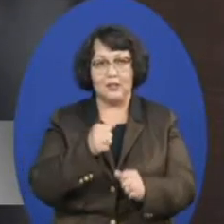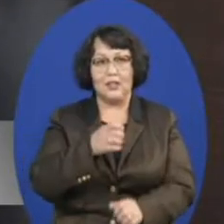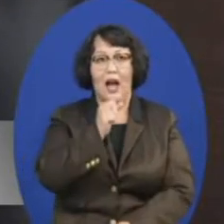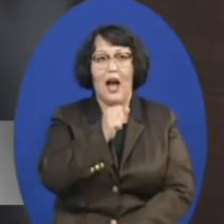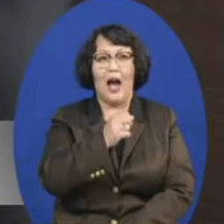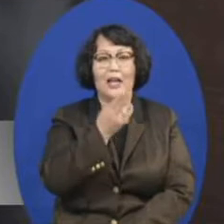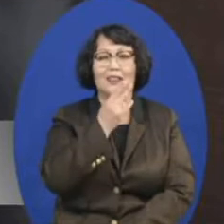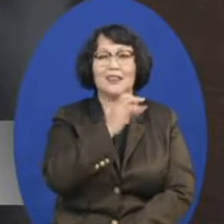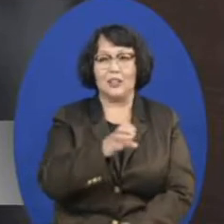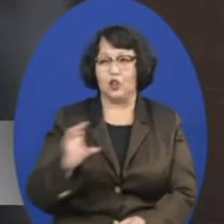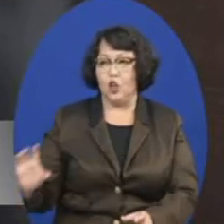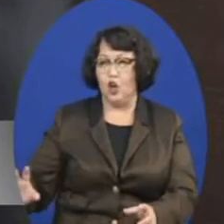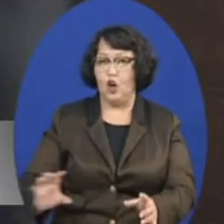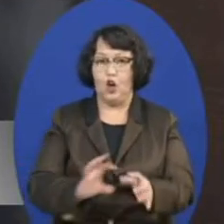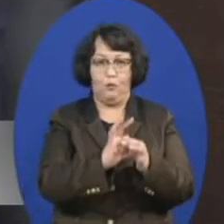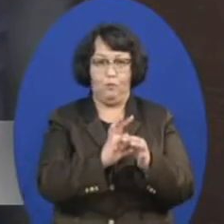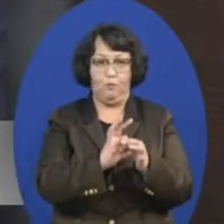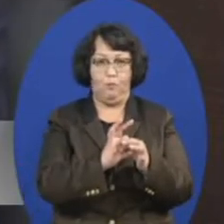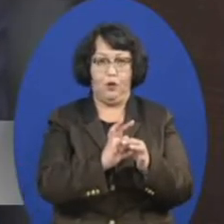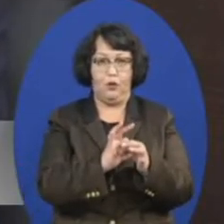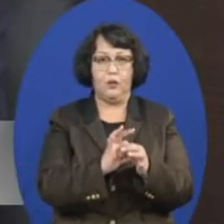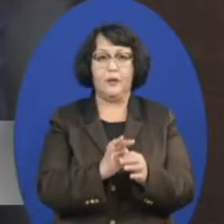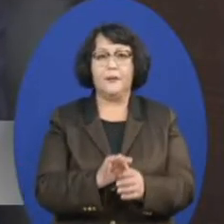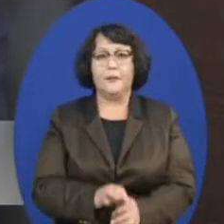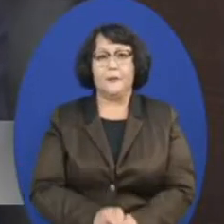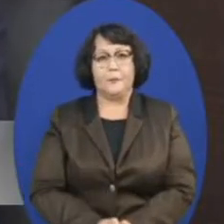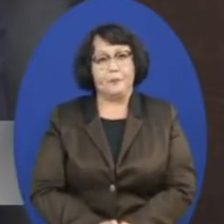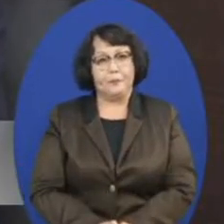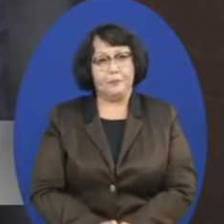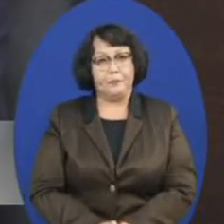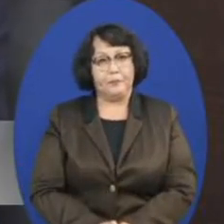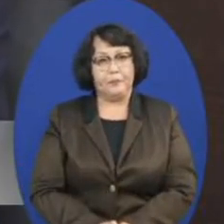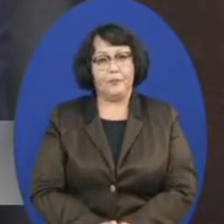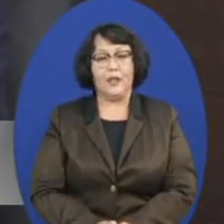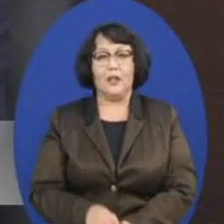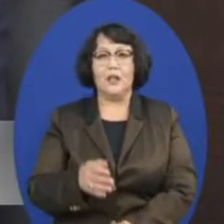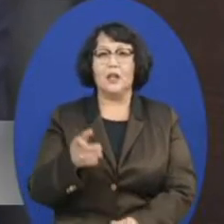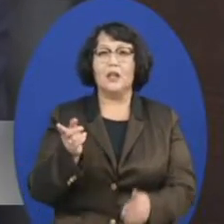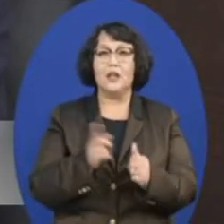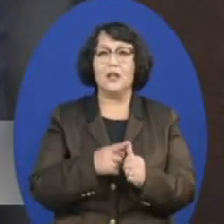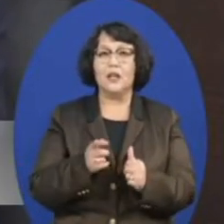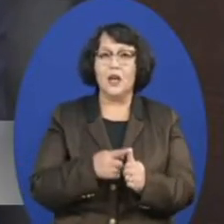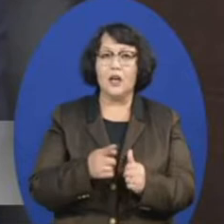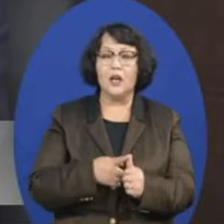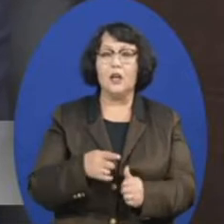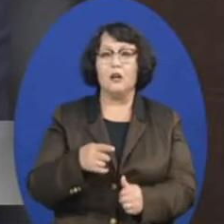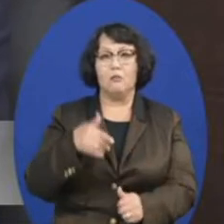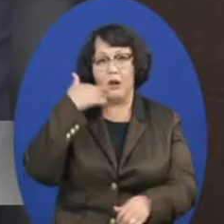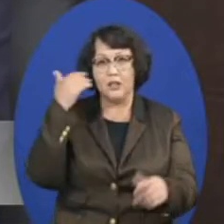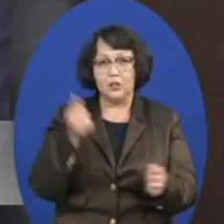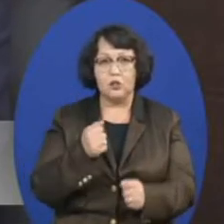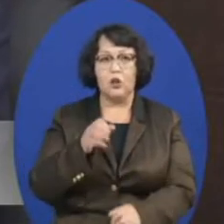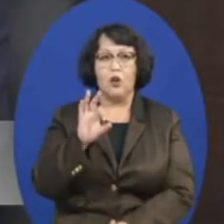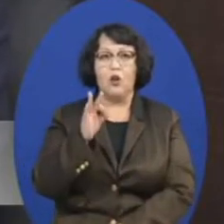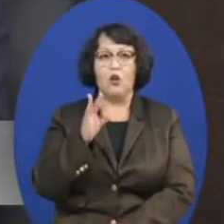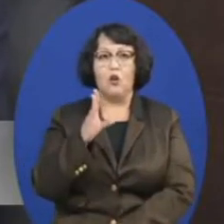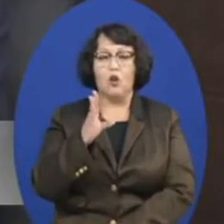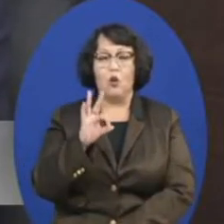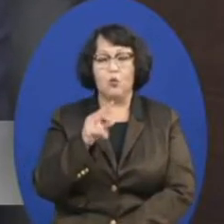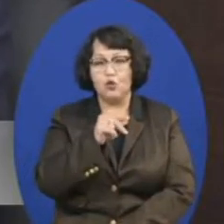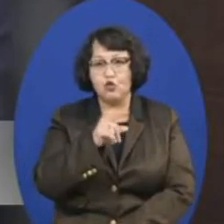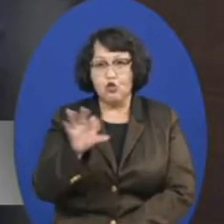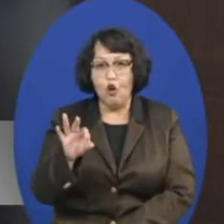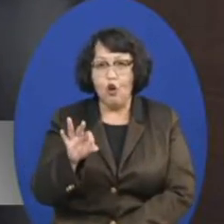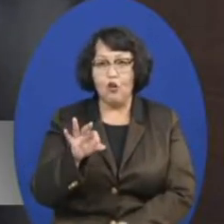байжд холбочиж байгаа байхгүй. Адранстай холбочингууд яг энэ хин гэдэг өвлжөний ямар хүн